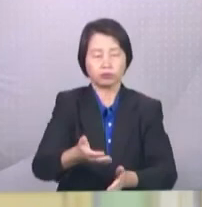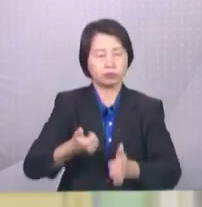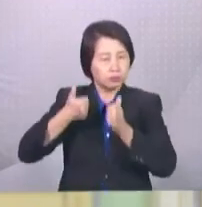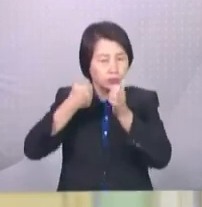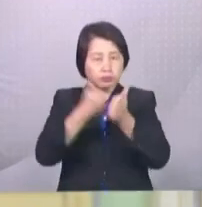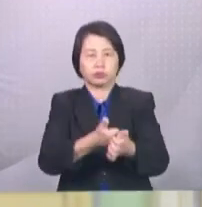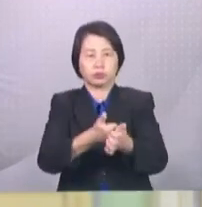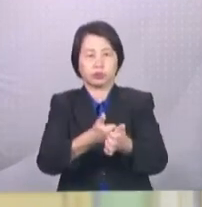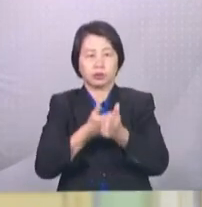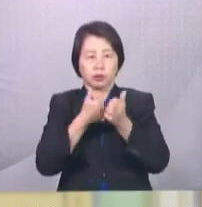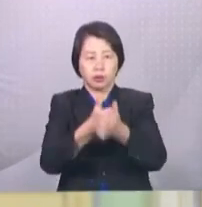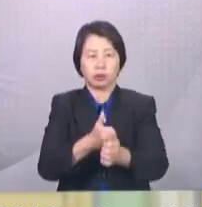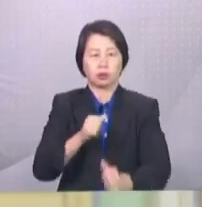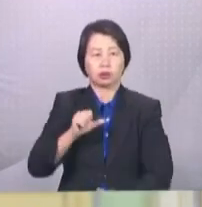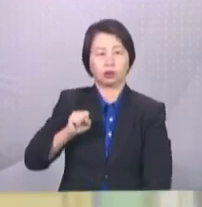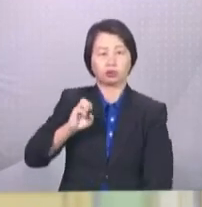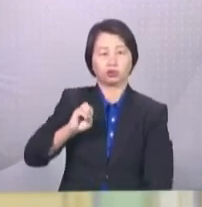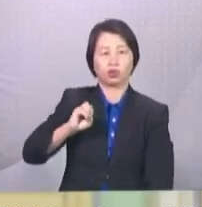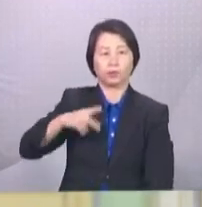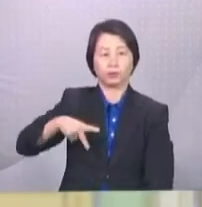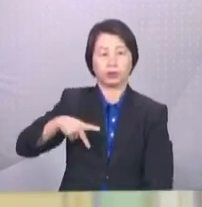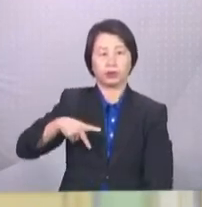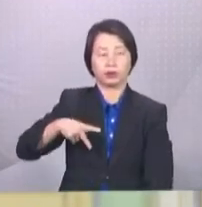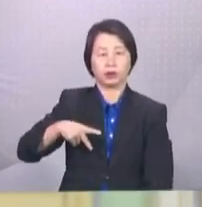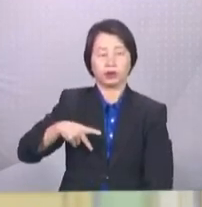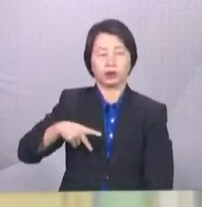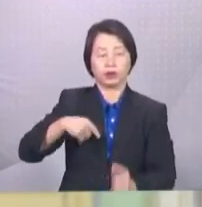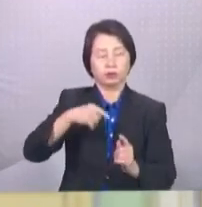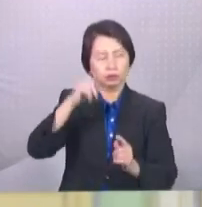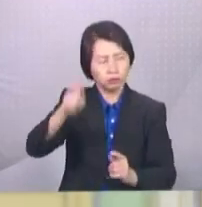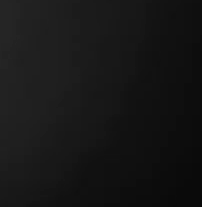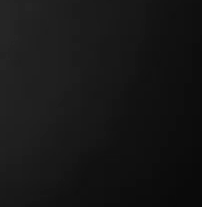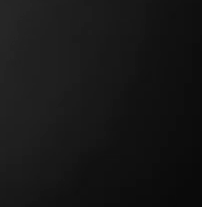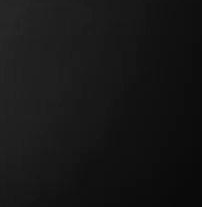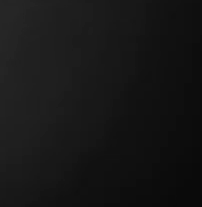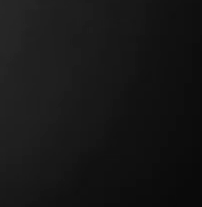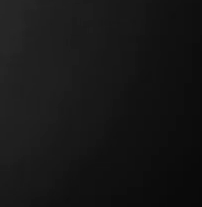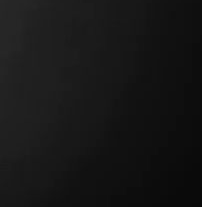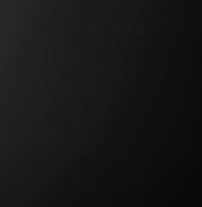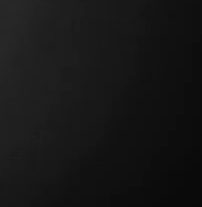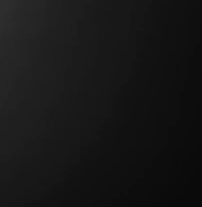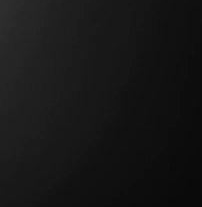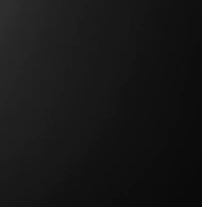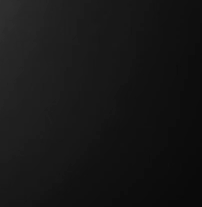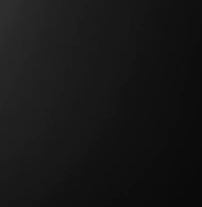kepada esop mengenai penjarakan sosial tersebut